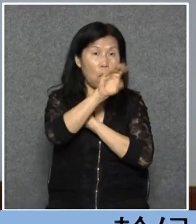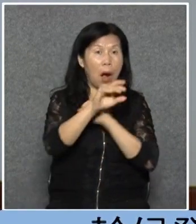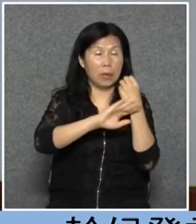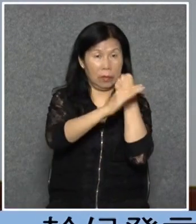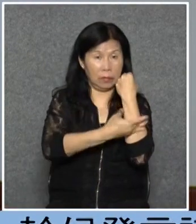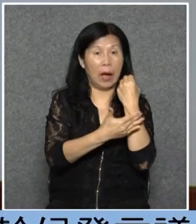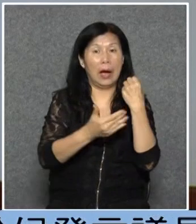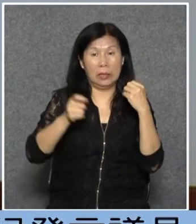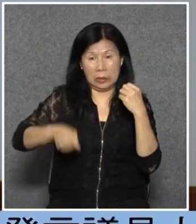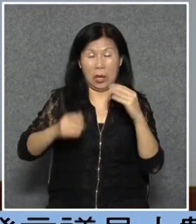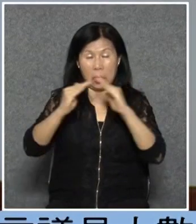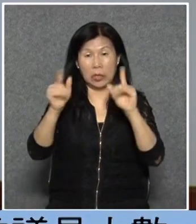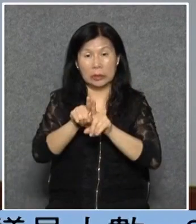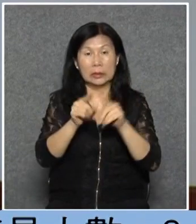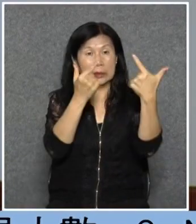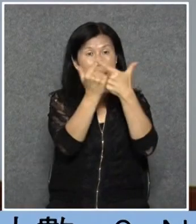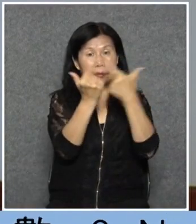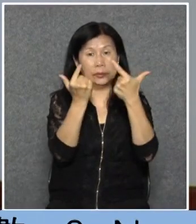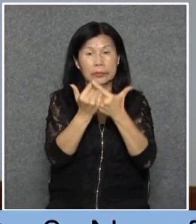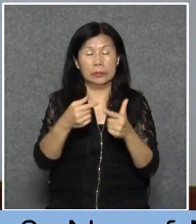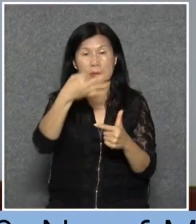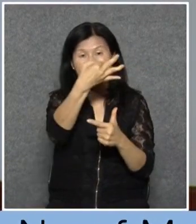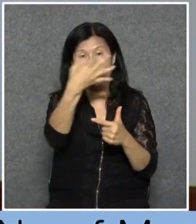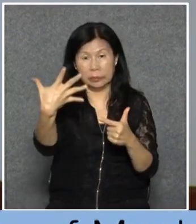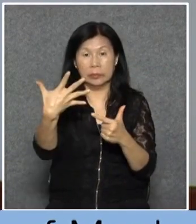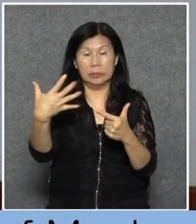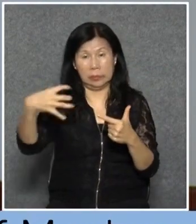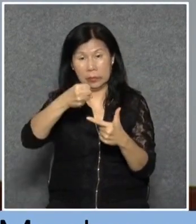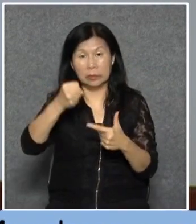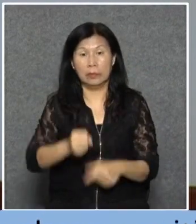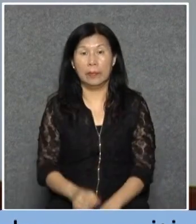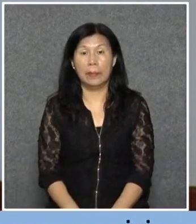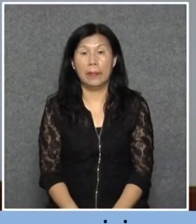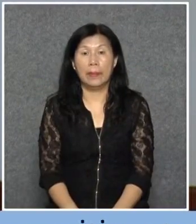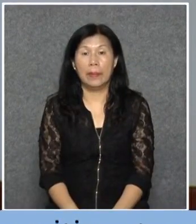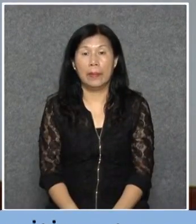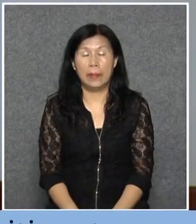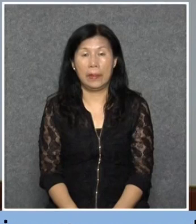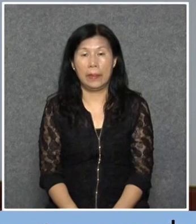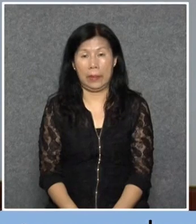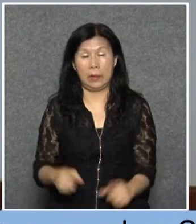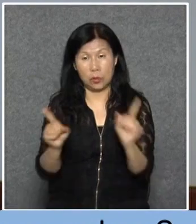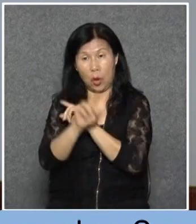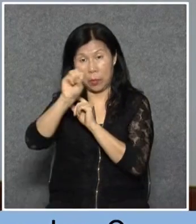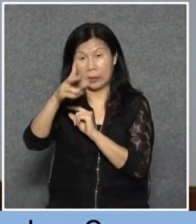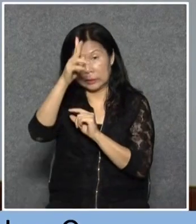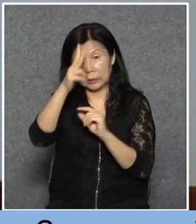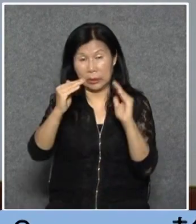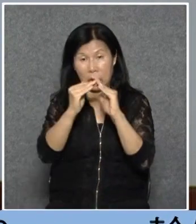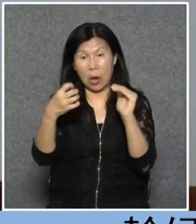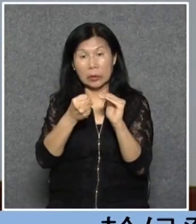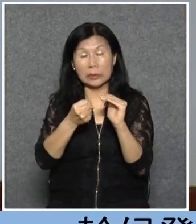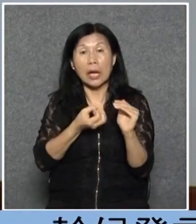第佢講嘅就係第35条嘅權利嚟嘅，係咪？ 你嘅問題， 我就係問局長你個意